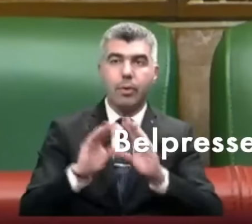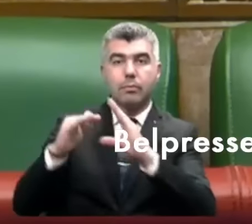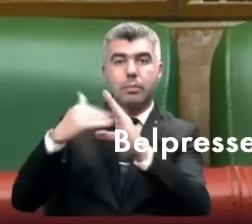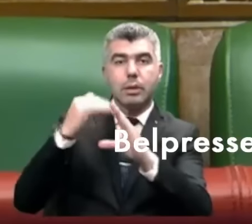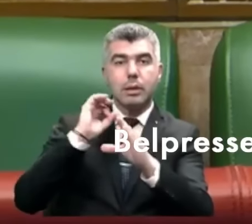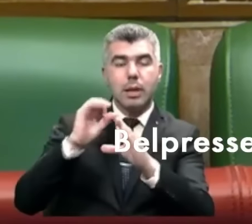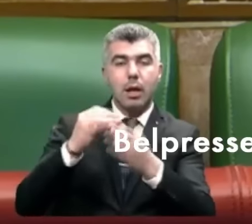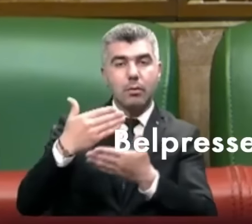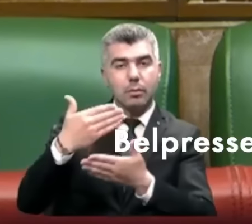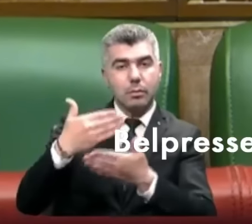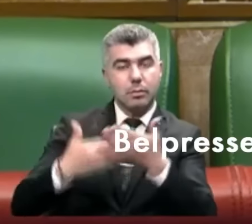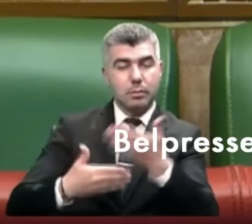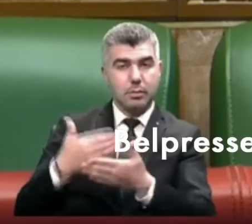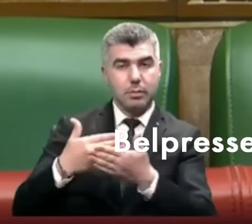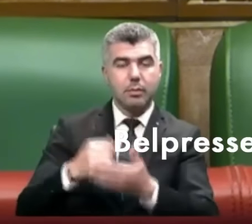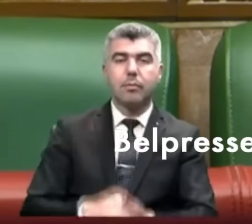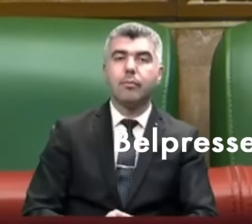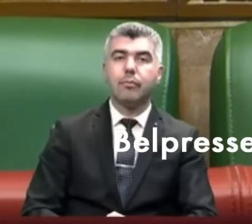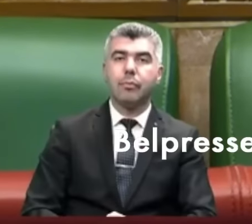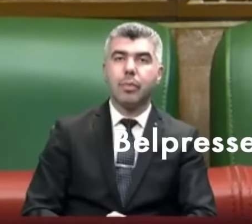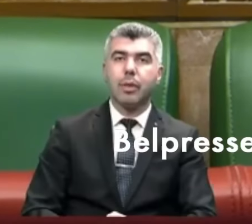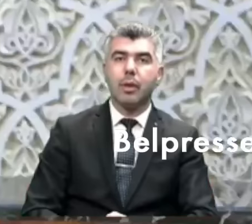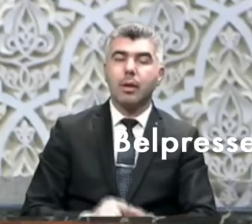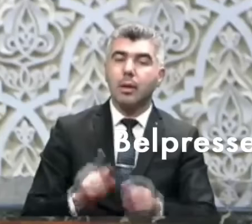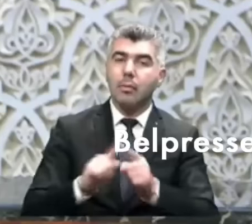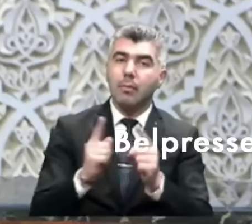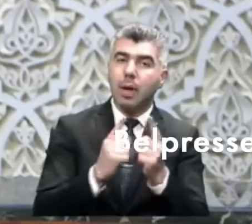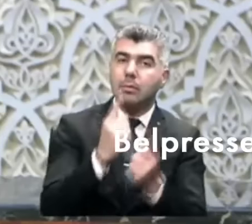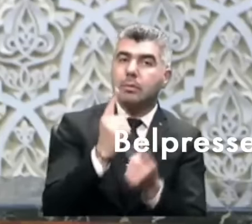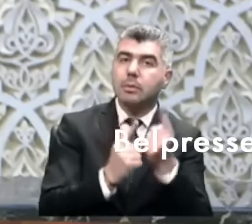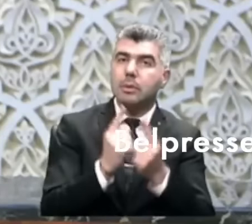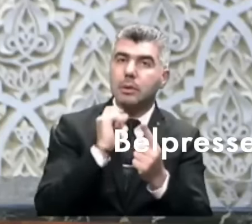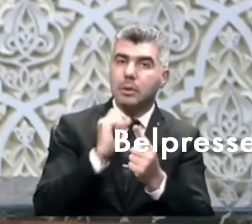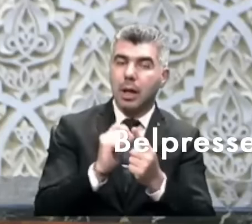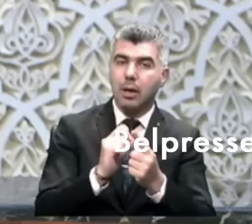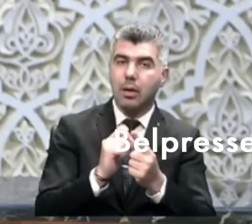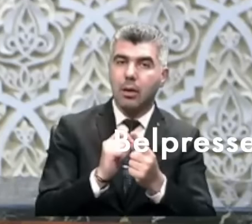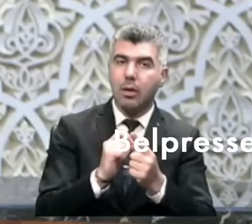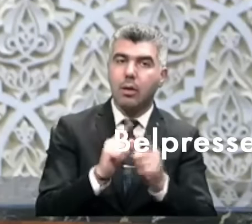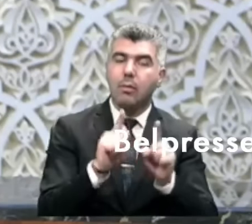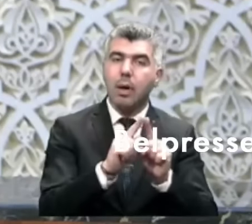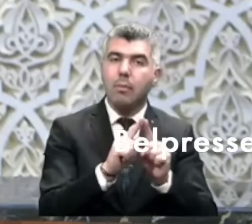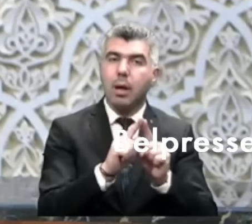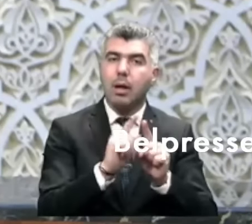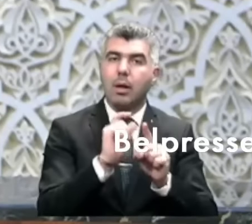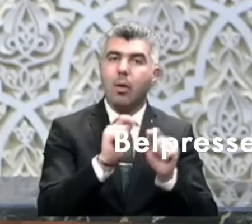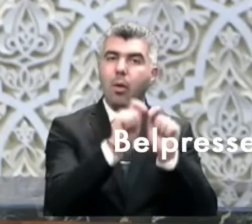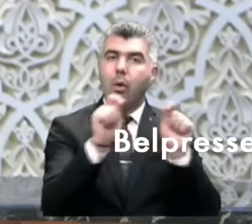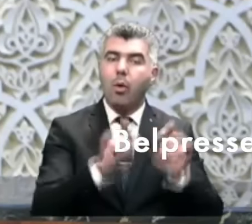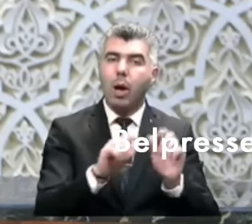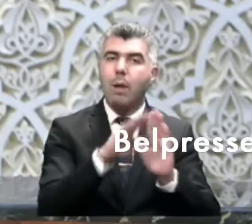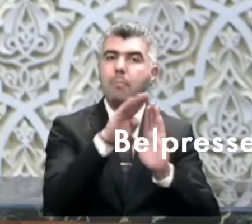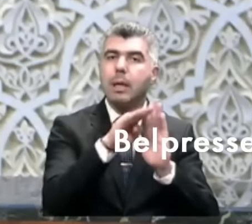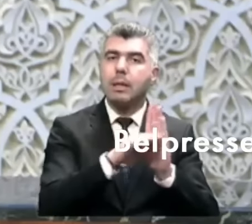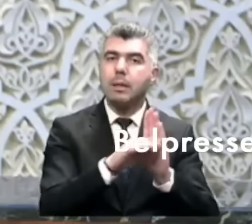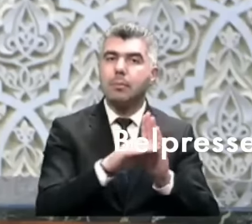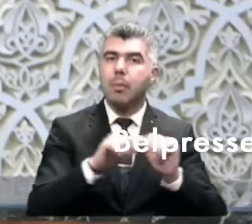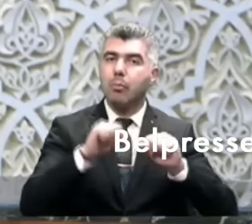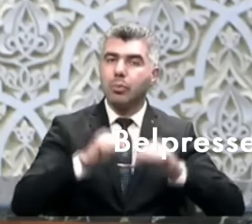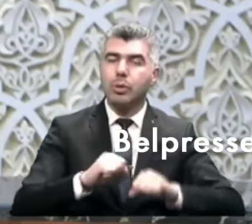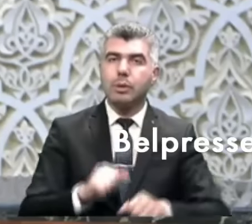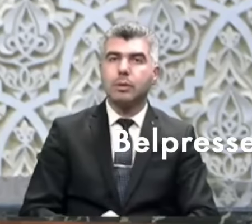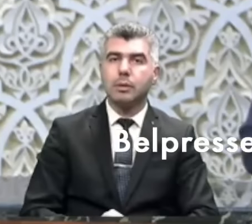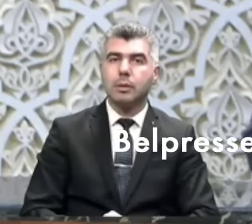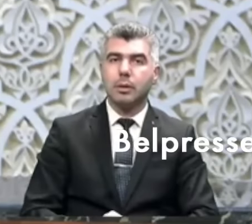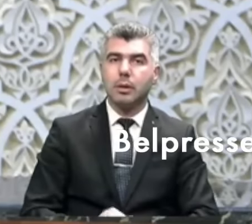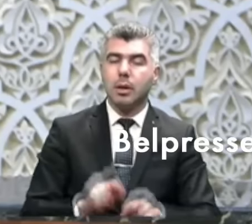وهنا تكلمت على على تقدير تقدير التقدير ل تاركه المشرع لمكتب المجلس الذا شاف بان هذ